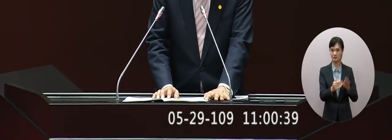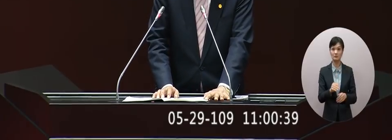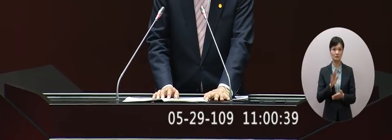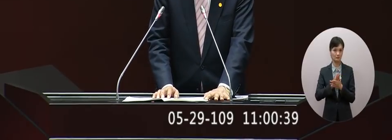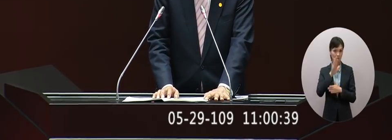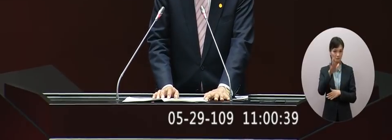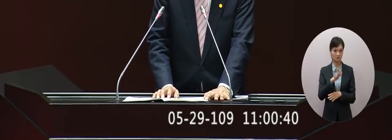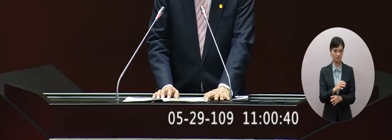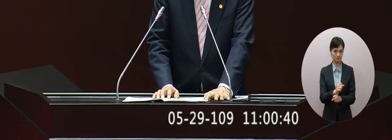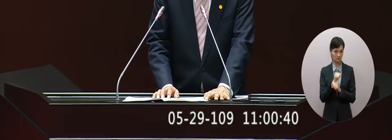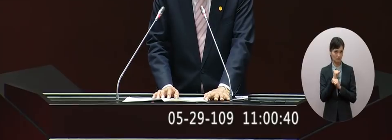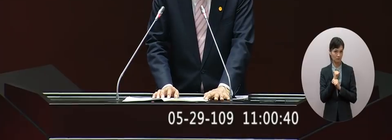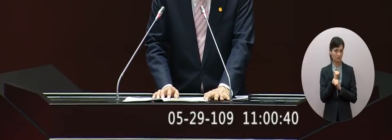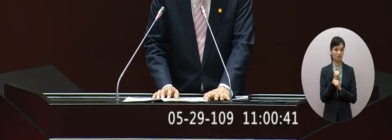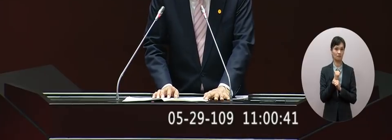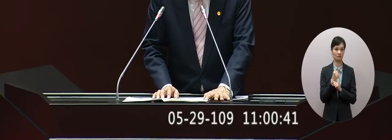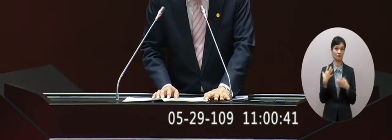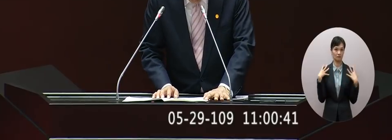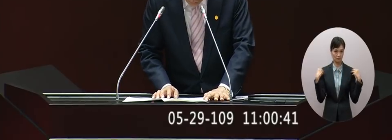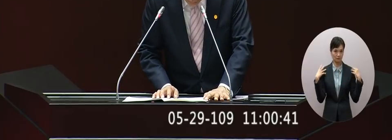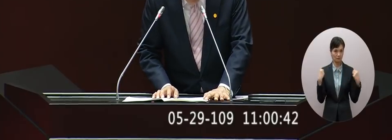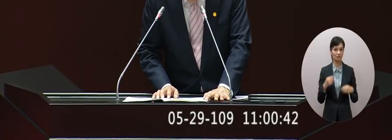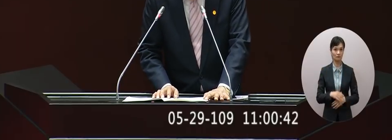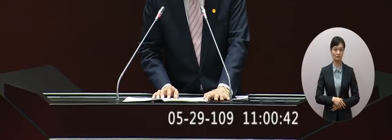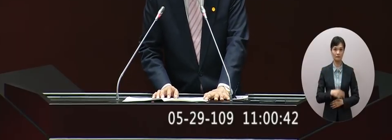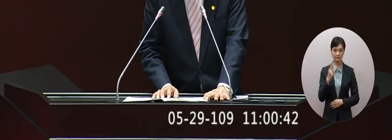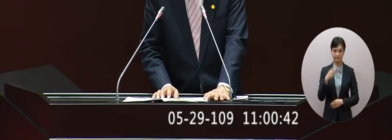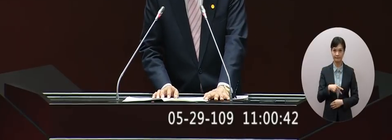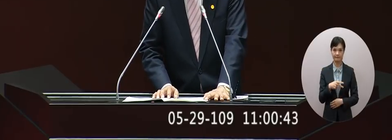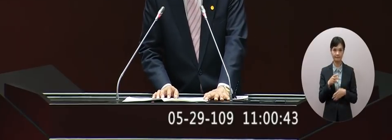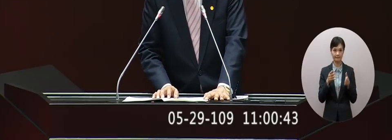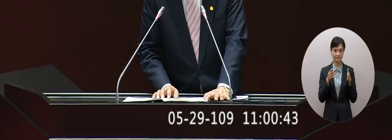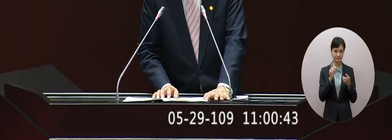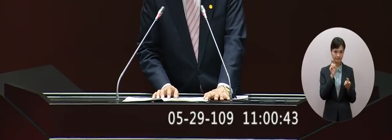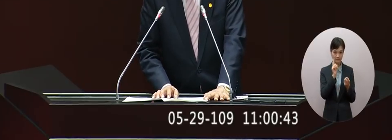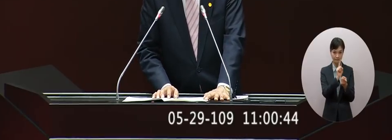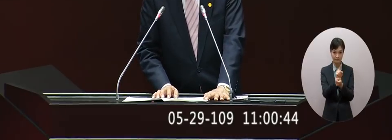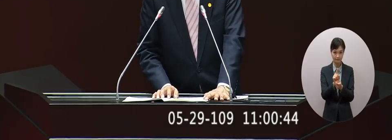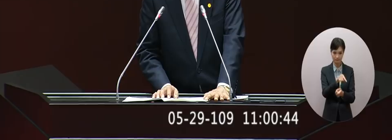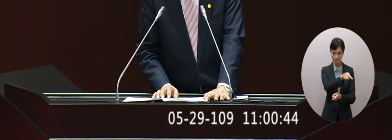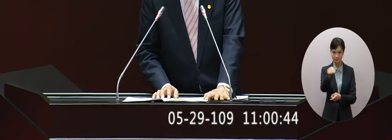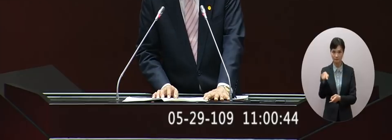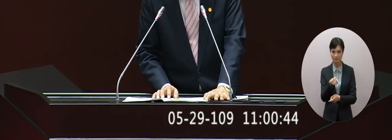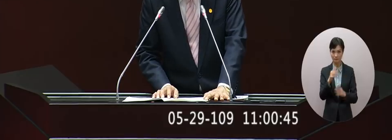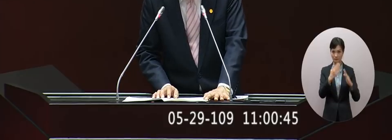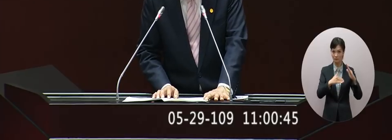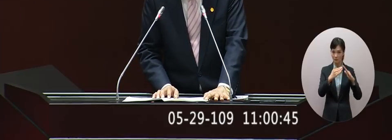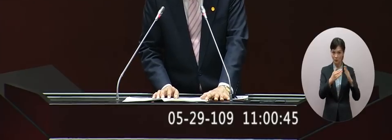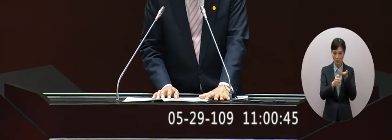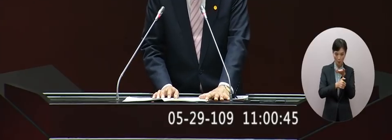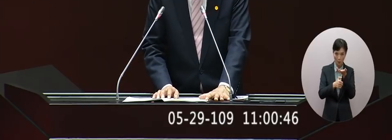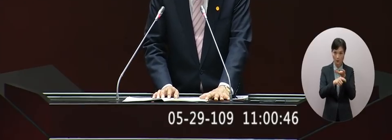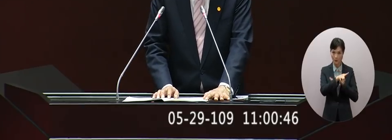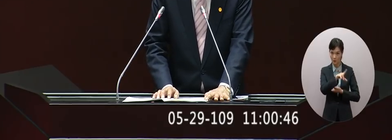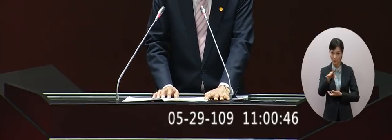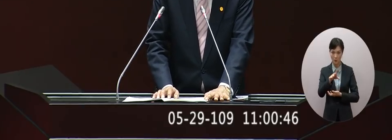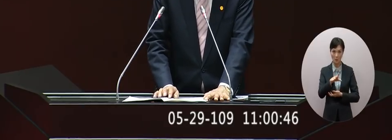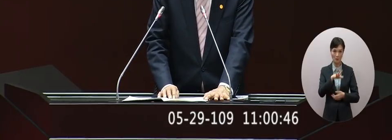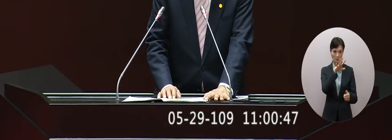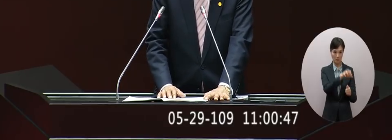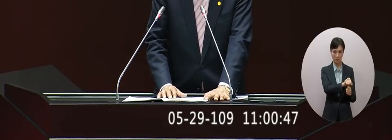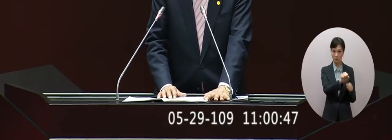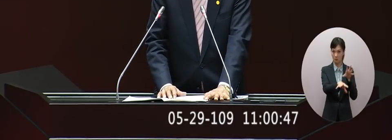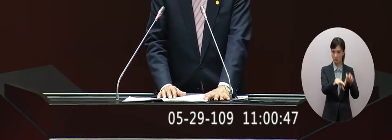松，近期更将锁定加强打击校园毒品的危